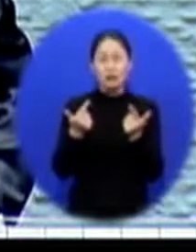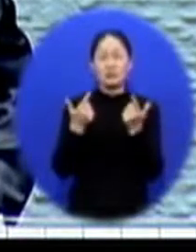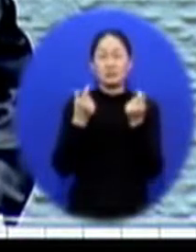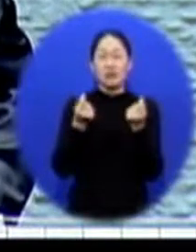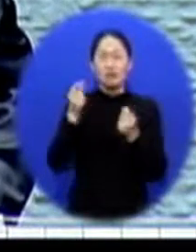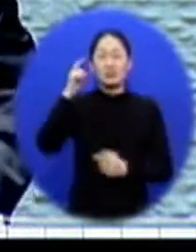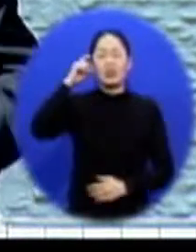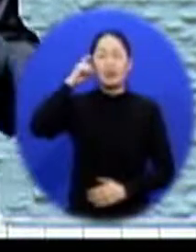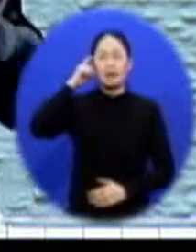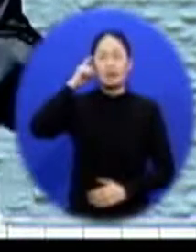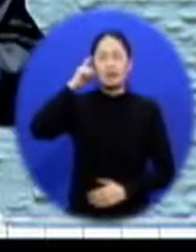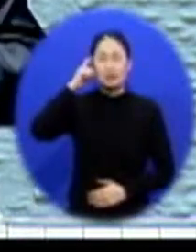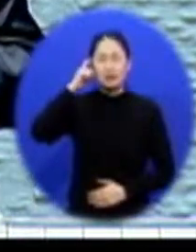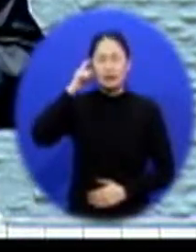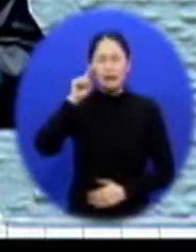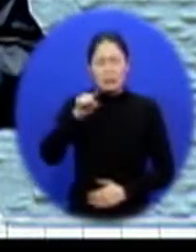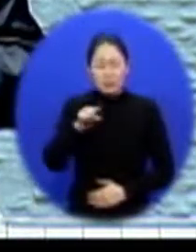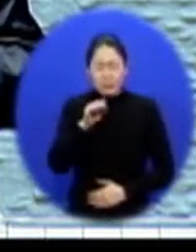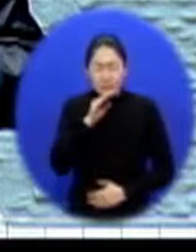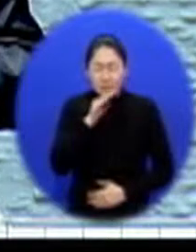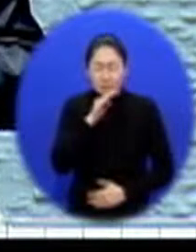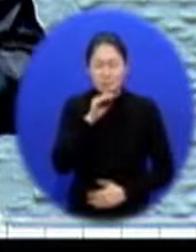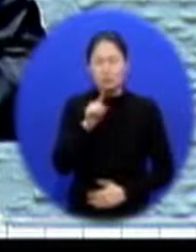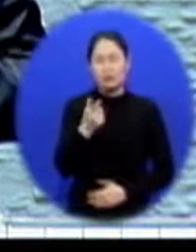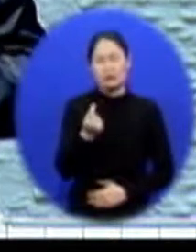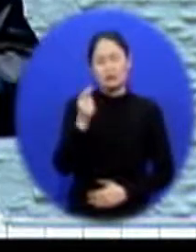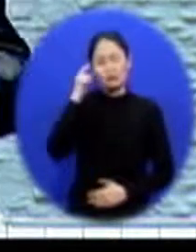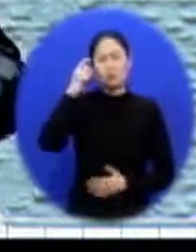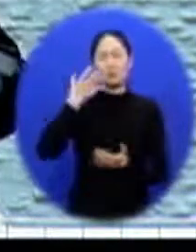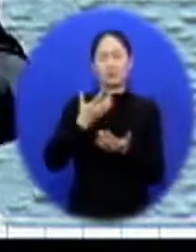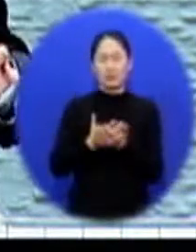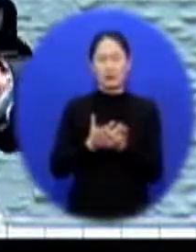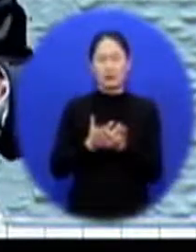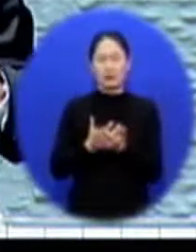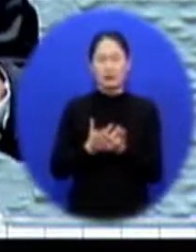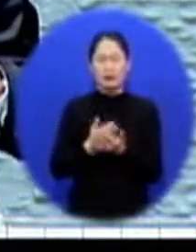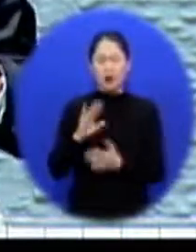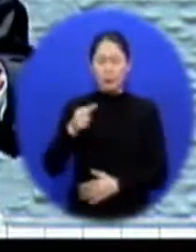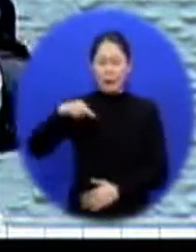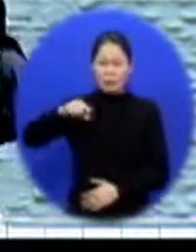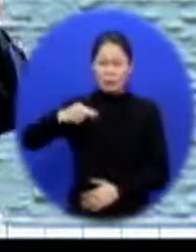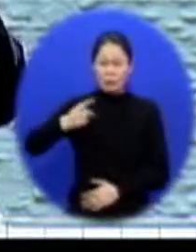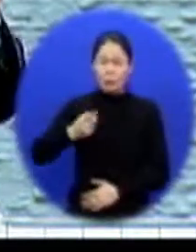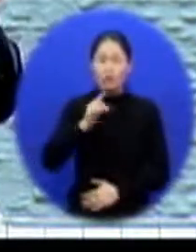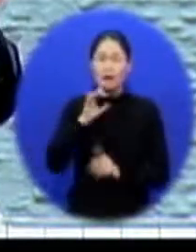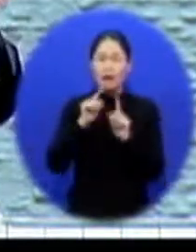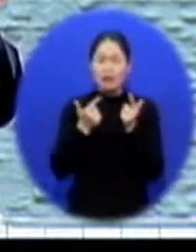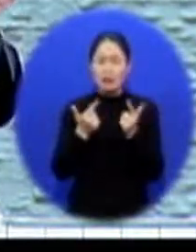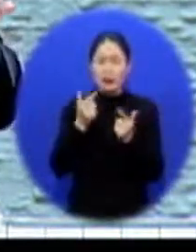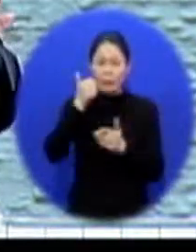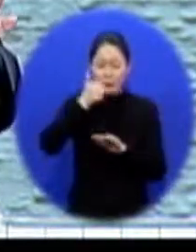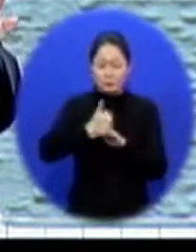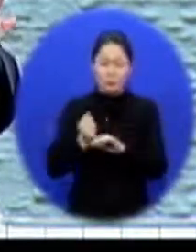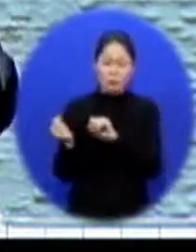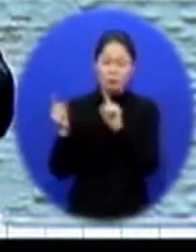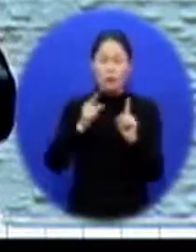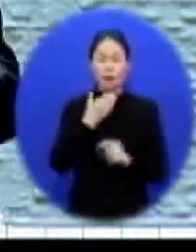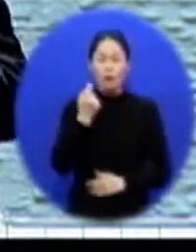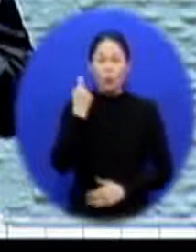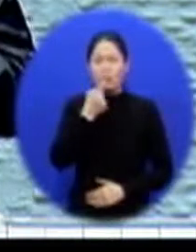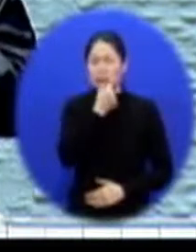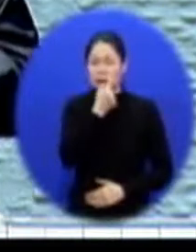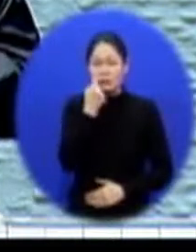것 이것이 충격 이에요 배 수도도 이 뿐만 아니고 나중에 부활의 복음을 증거하는